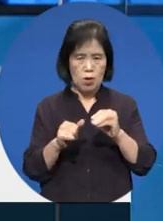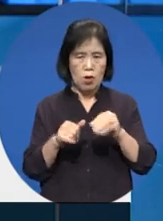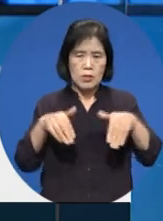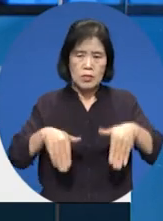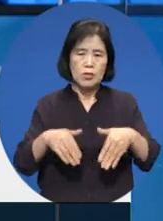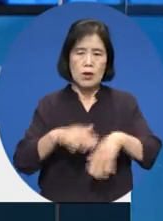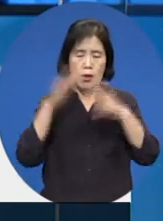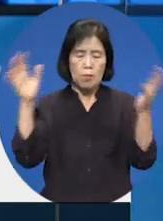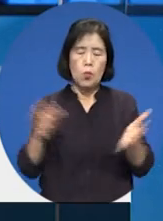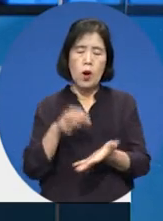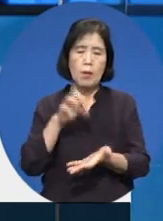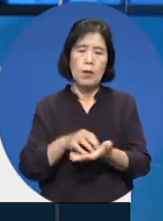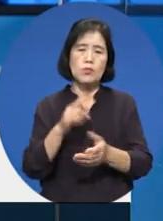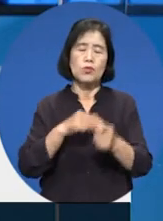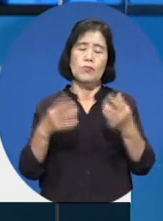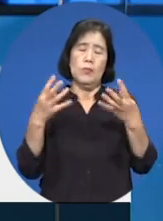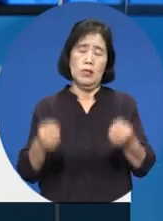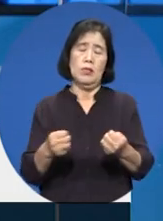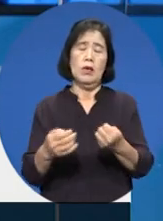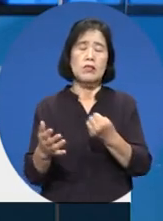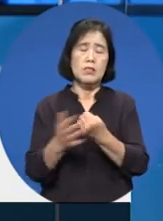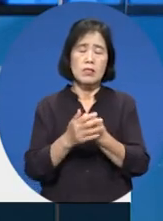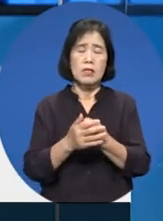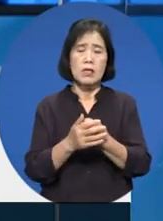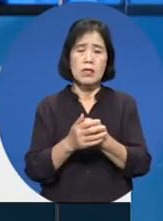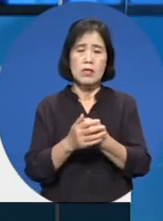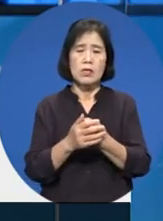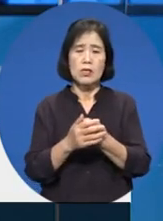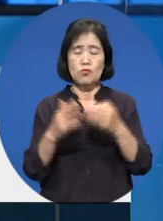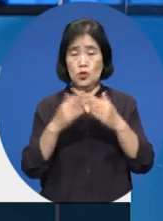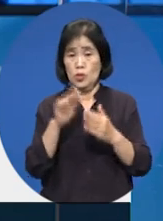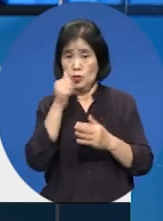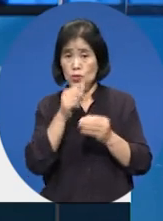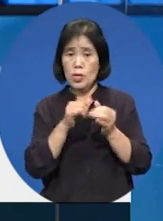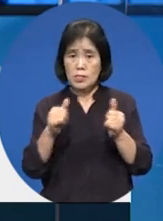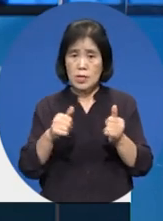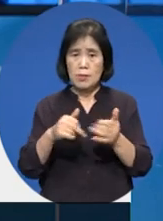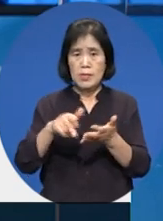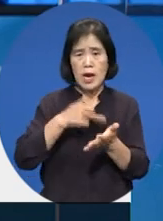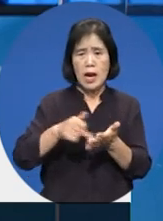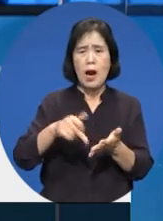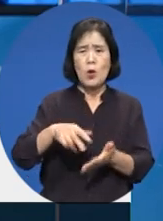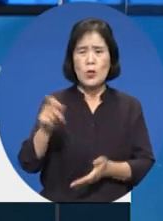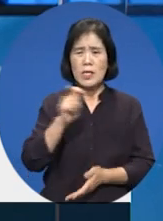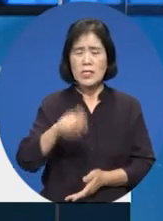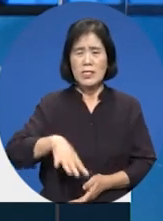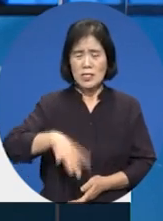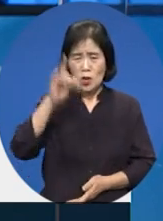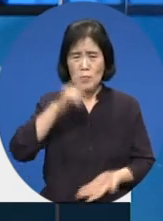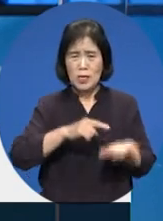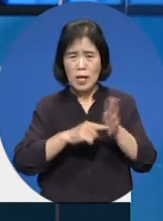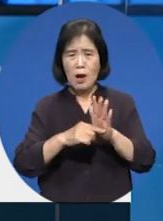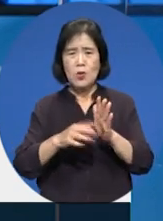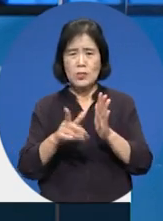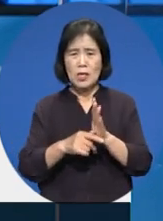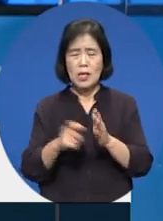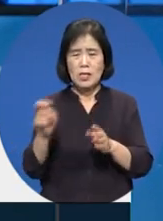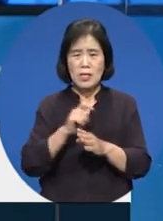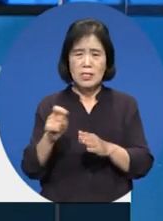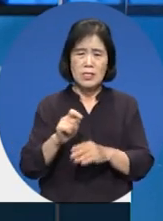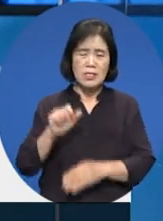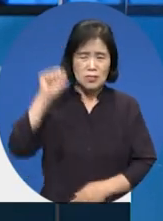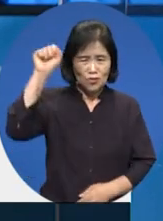훨씬 더 많은 숫자가 될 텐데 이분들 같은 경우가 이제 옛날에 그 카카오 택시 맨 처음에 등장할 때 택시기사님들이 이제 뭐